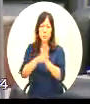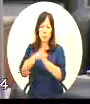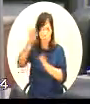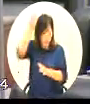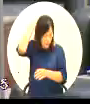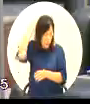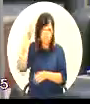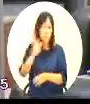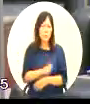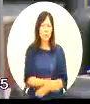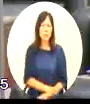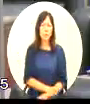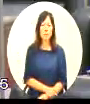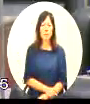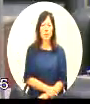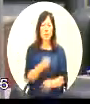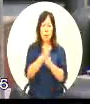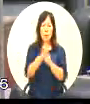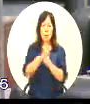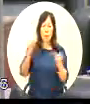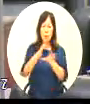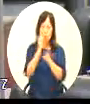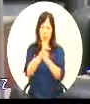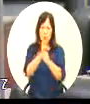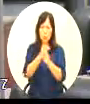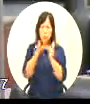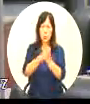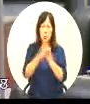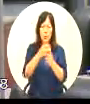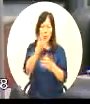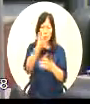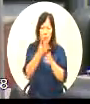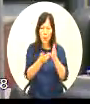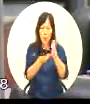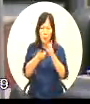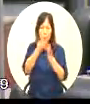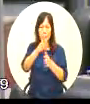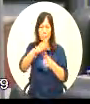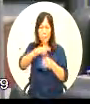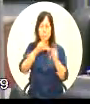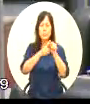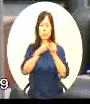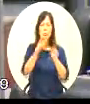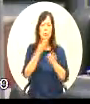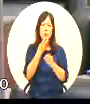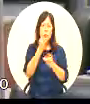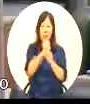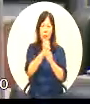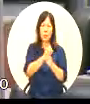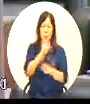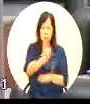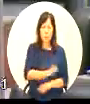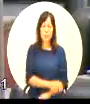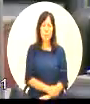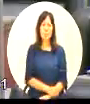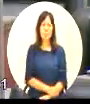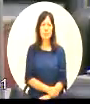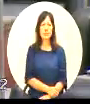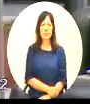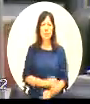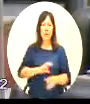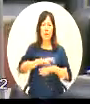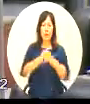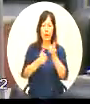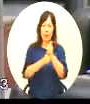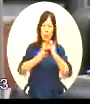很多的工作同仁伙伴都陆续进到了我们中央内阁的这个成员里面。那包括我们的副